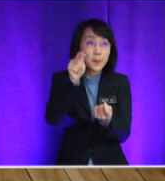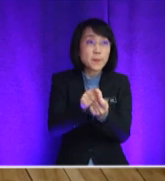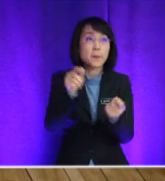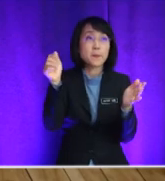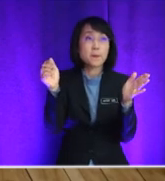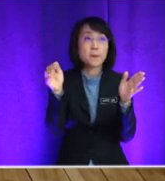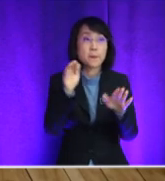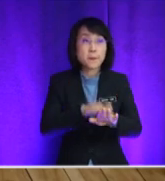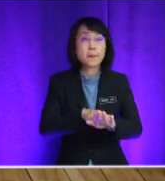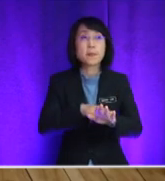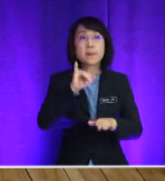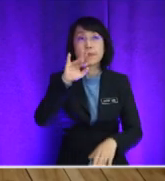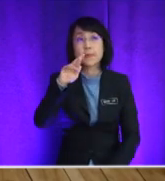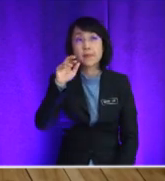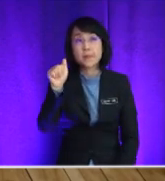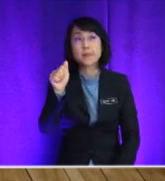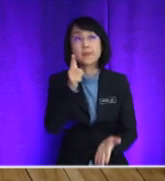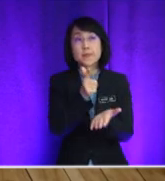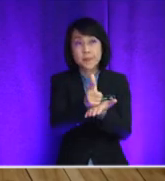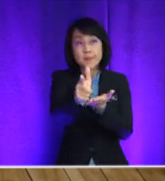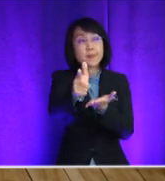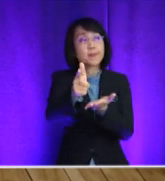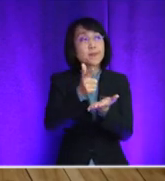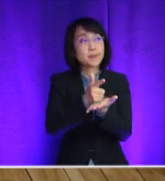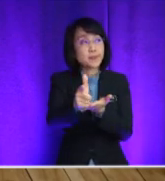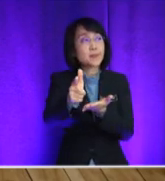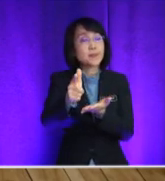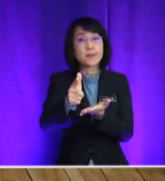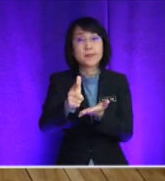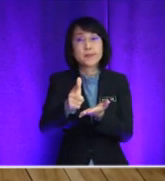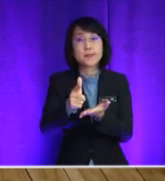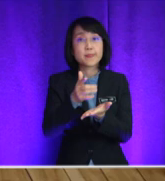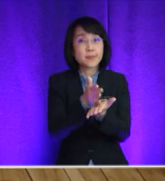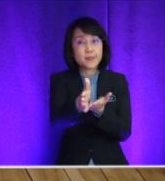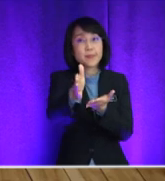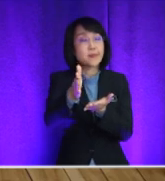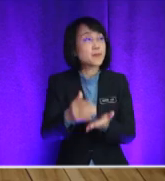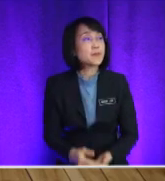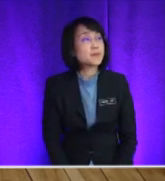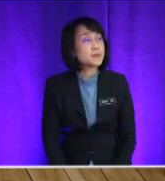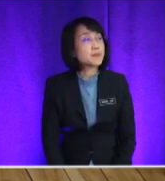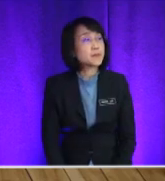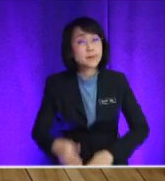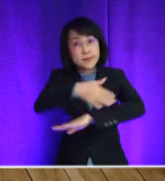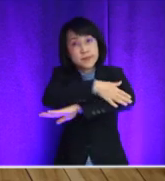febrik tadi Mira udah tahu kan mana sebelah sini kan cegukan